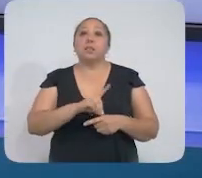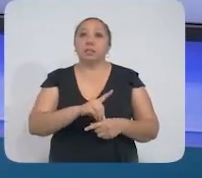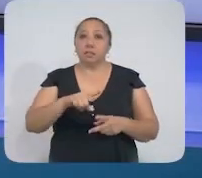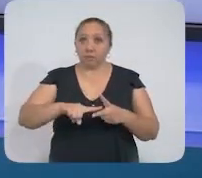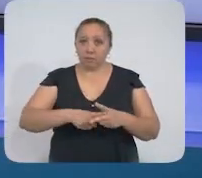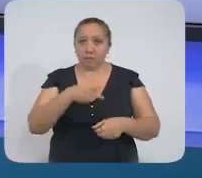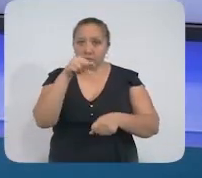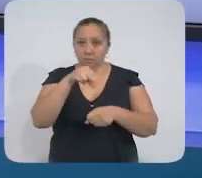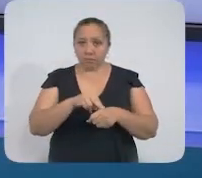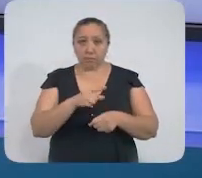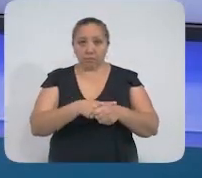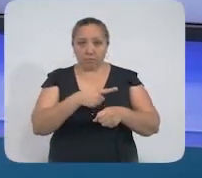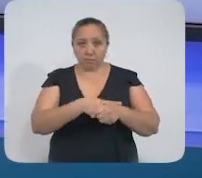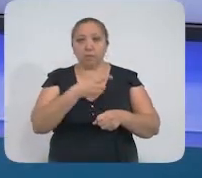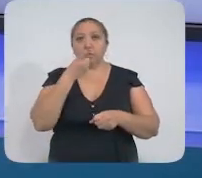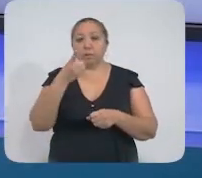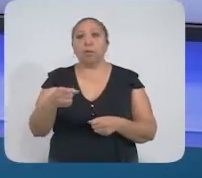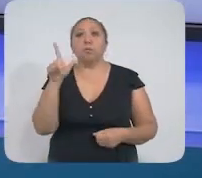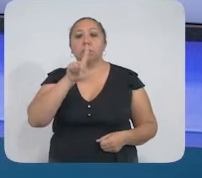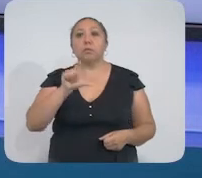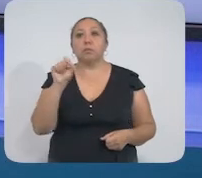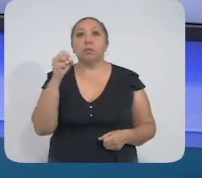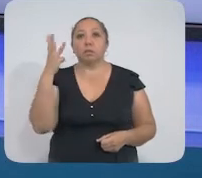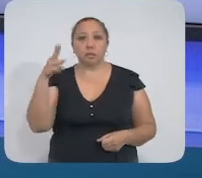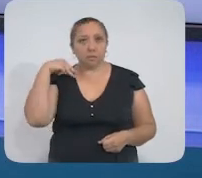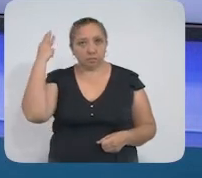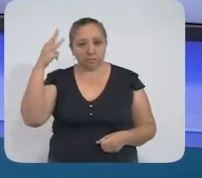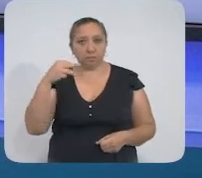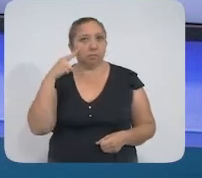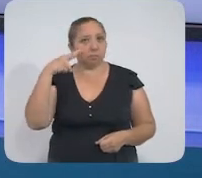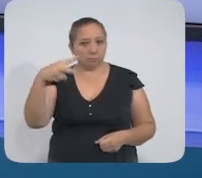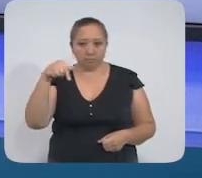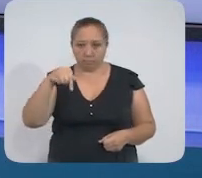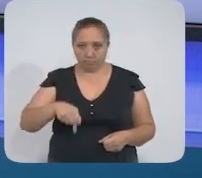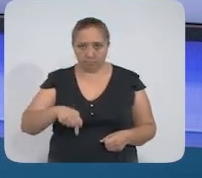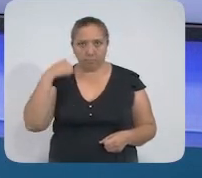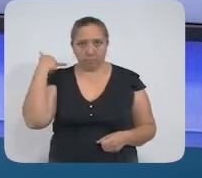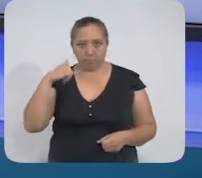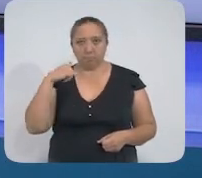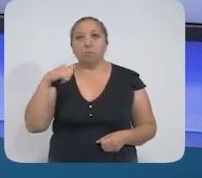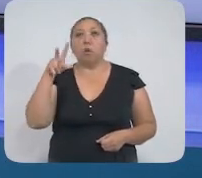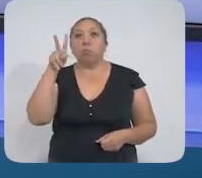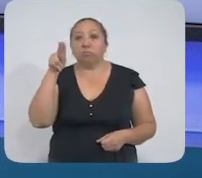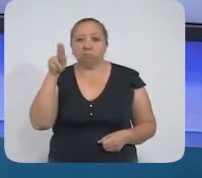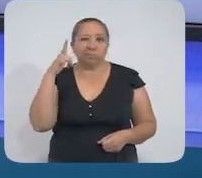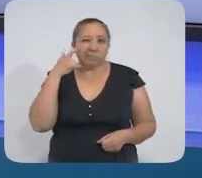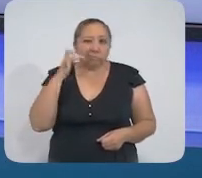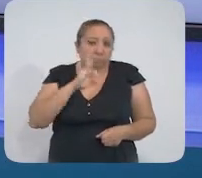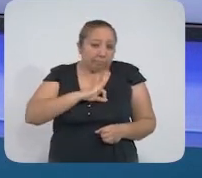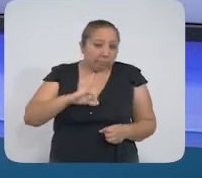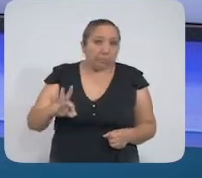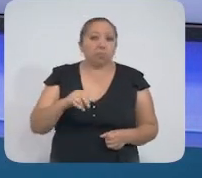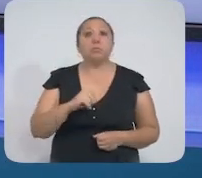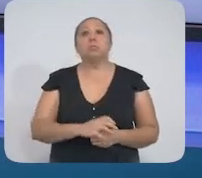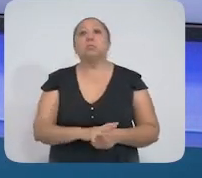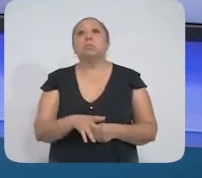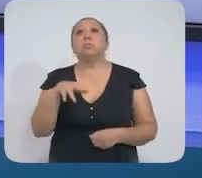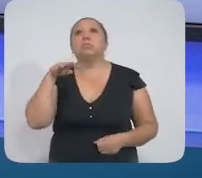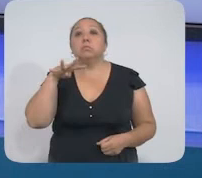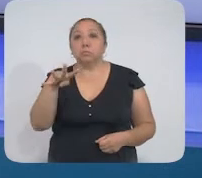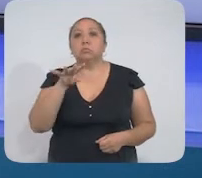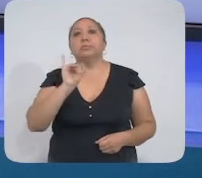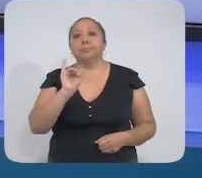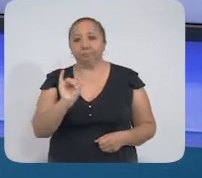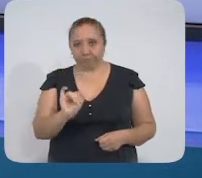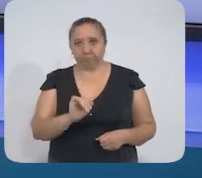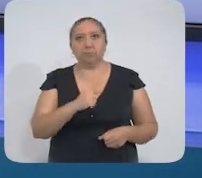zanzamale. Lega kahle sahbenzil taktilik inbehla lunes 23 di marsoa tzoku yilalwe yukatane 80 juntulul